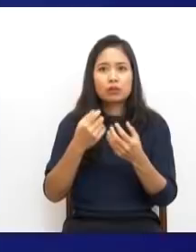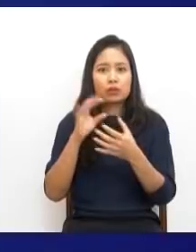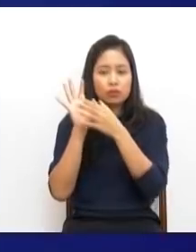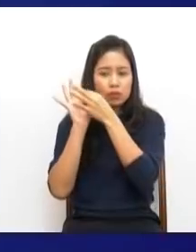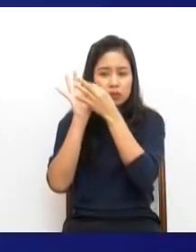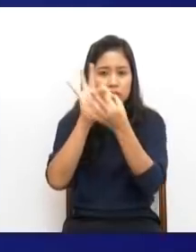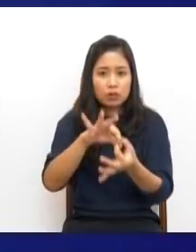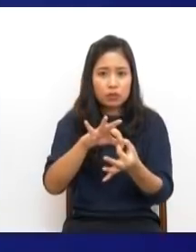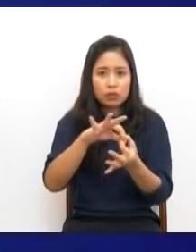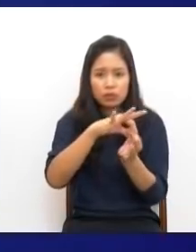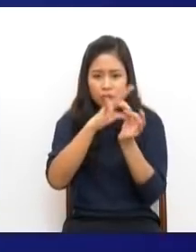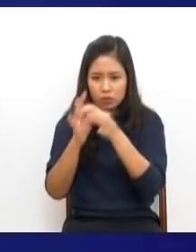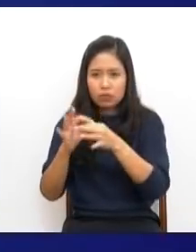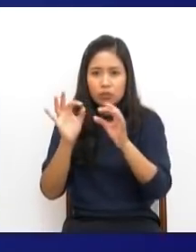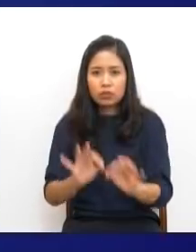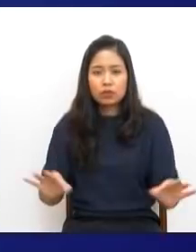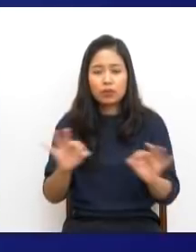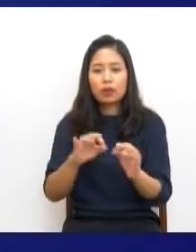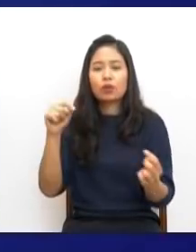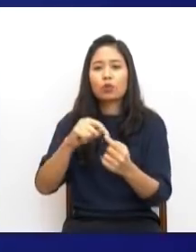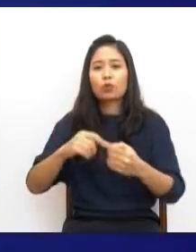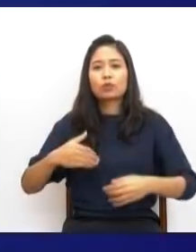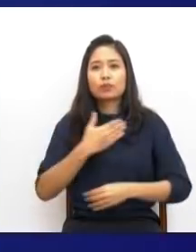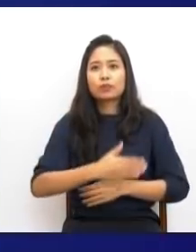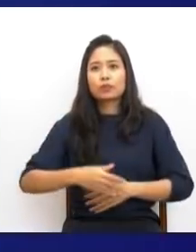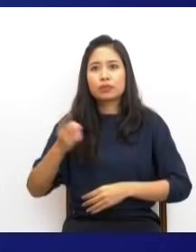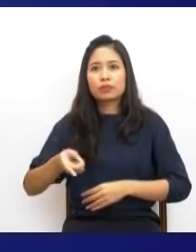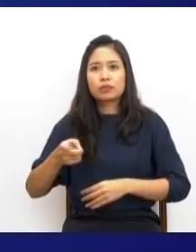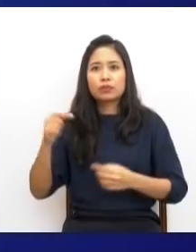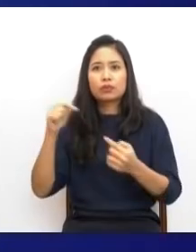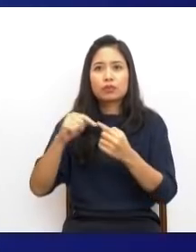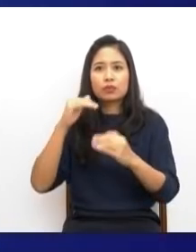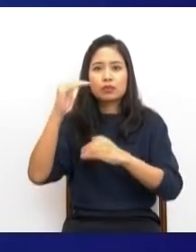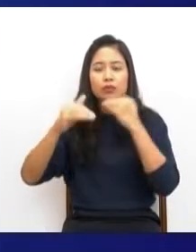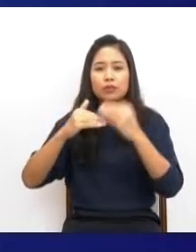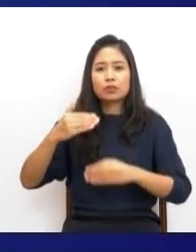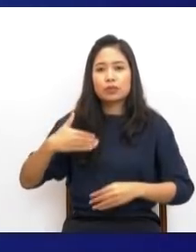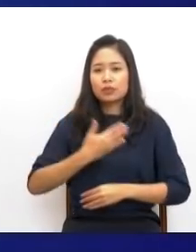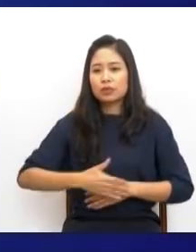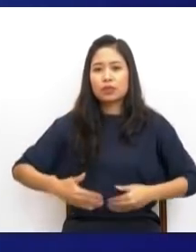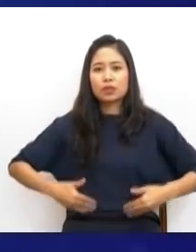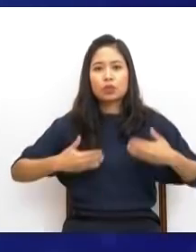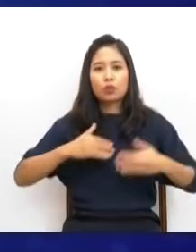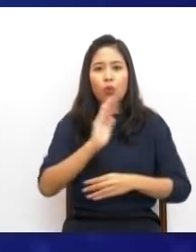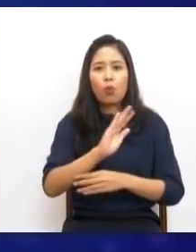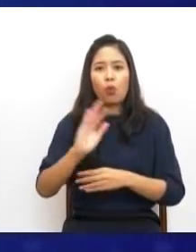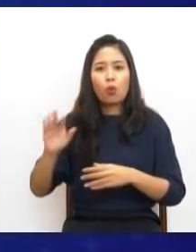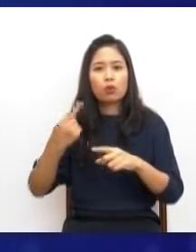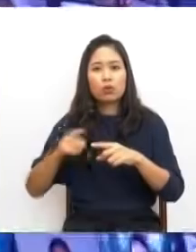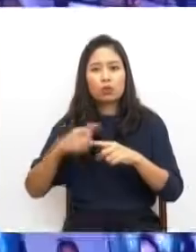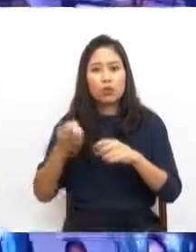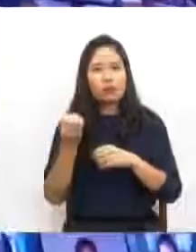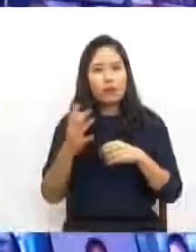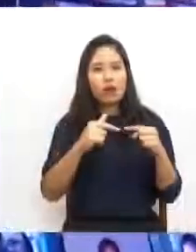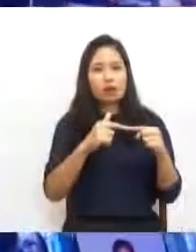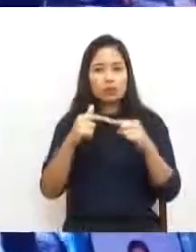ำนวณเนี่ยมันจำเป็นต่อชีวิตเขานะมันใช้แก้ปัญหาที่มันซับซ้อนในชีวิตเขาต่างๆมากมายได้แล้วก็เอามาใช้ได้จริงครับ